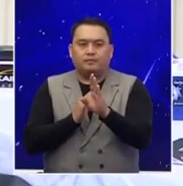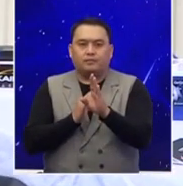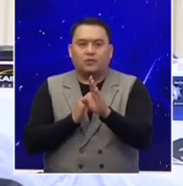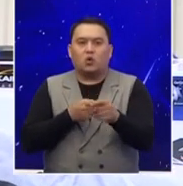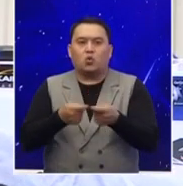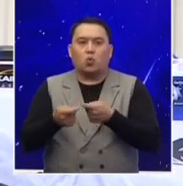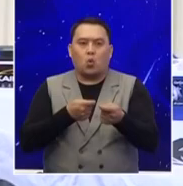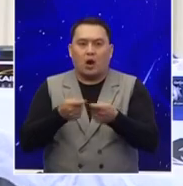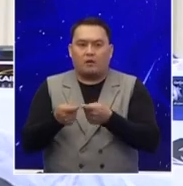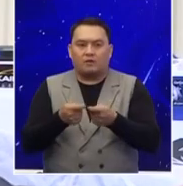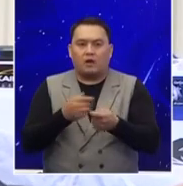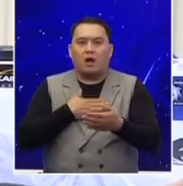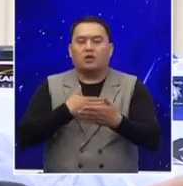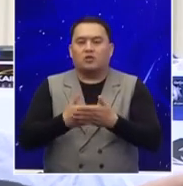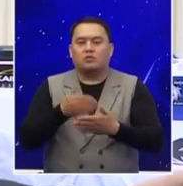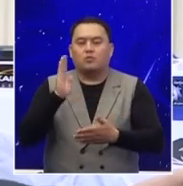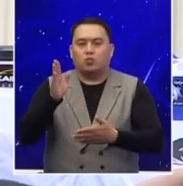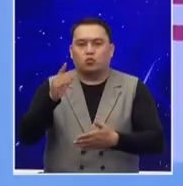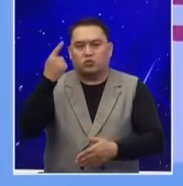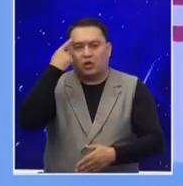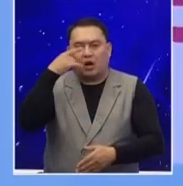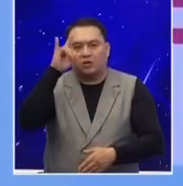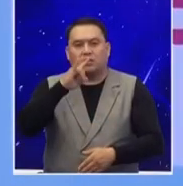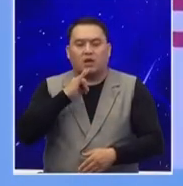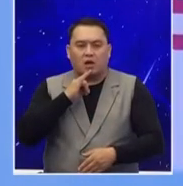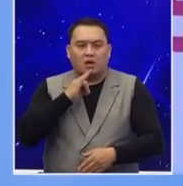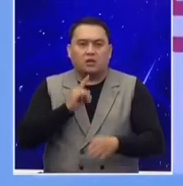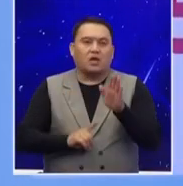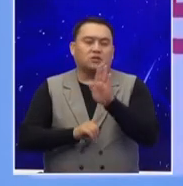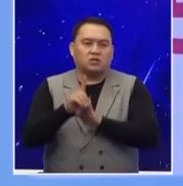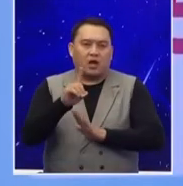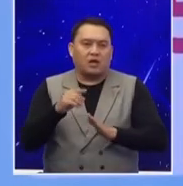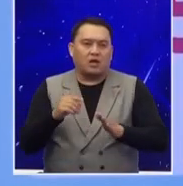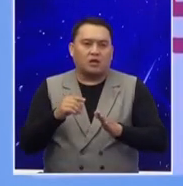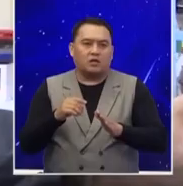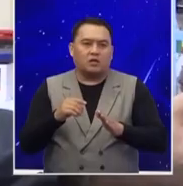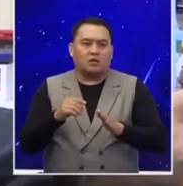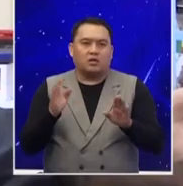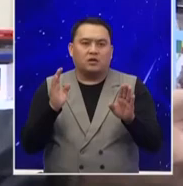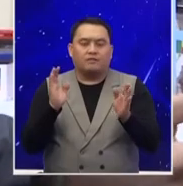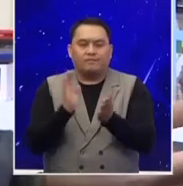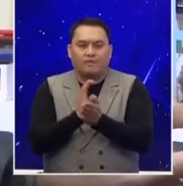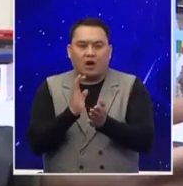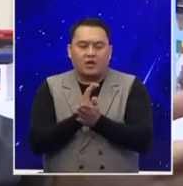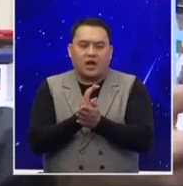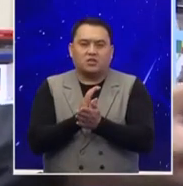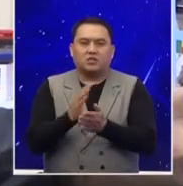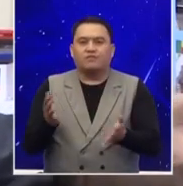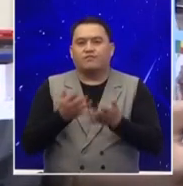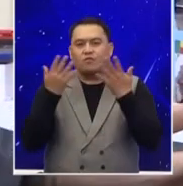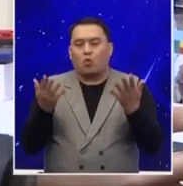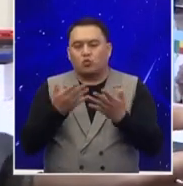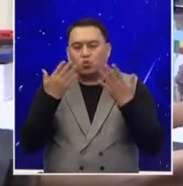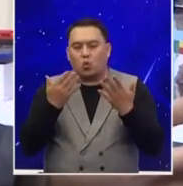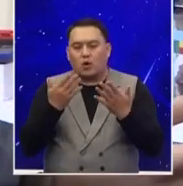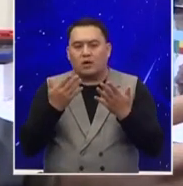руководство активно думает о будущем Казахстана, начиная от снижения выбросов как в атмосферу, так и почву, так и воду. То